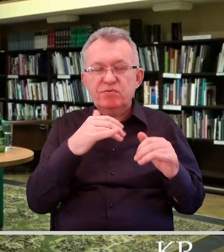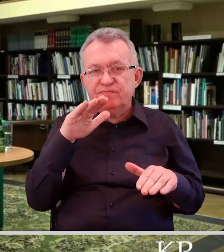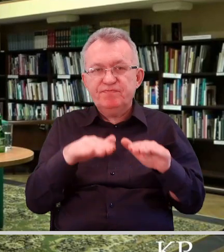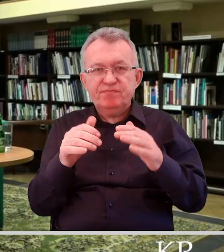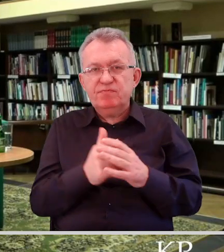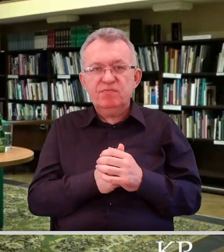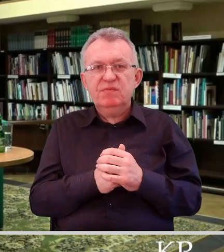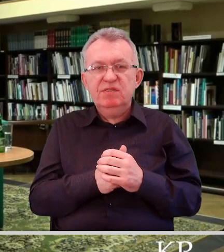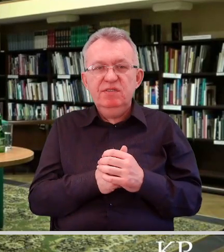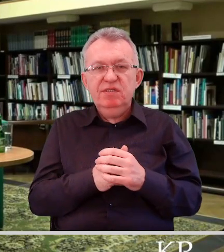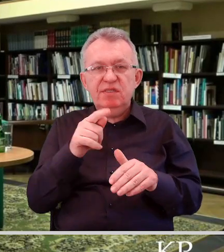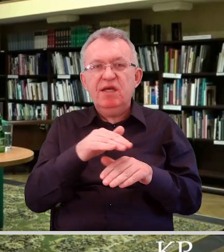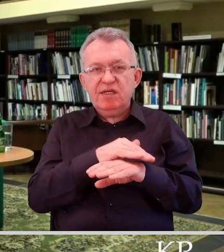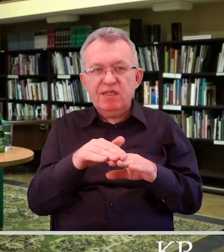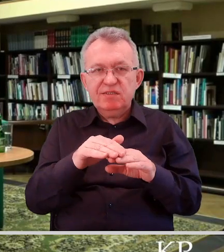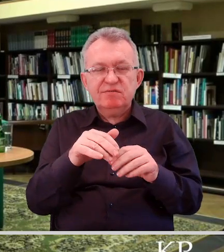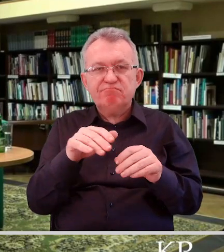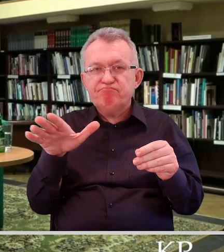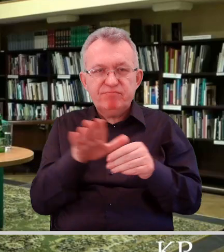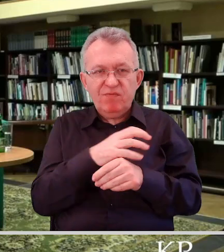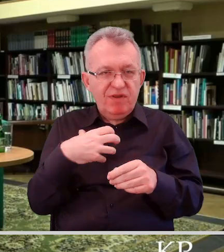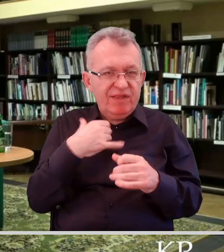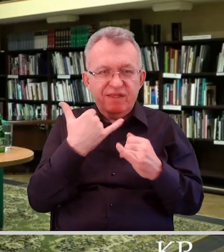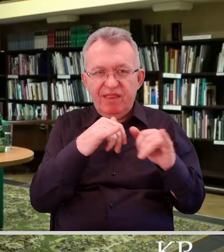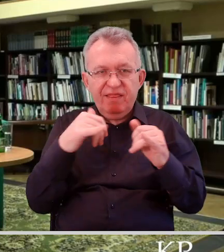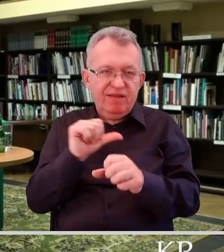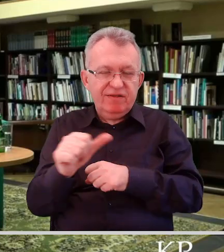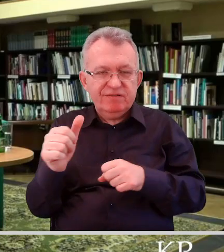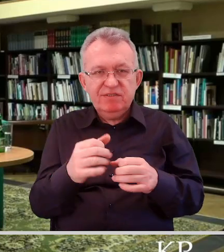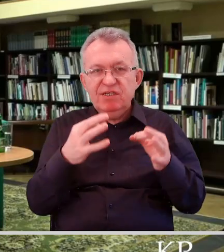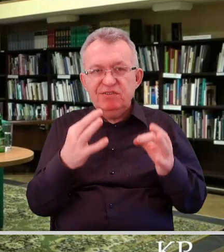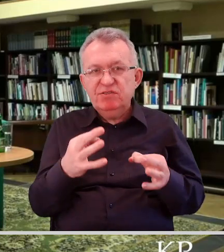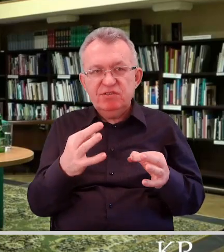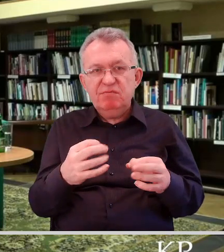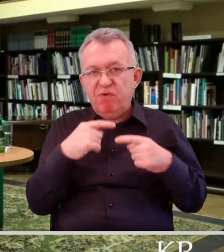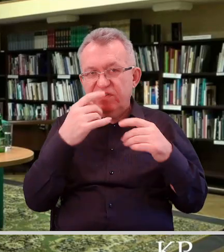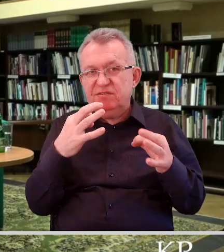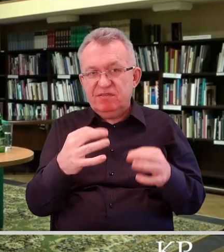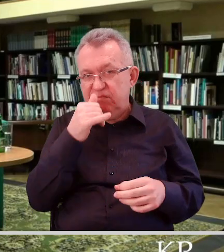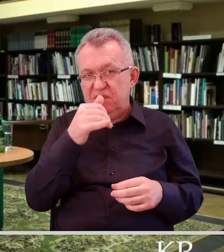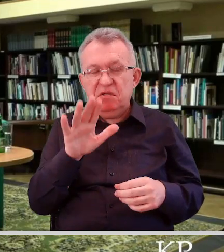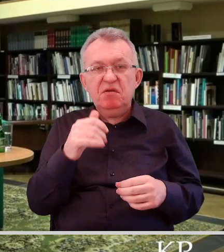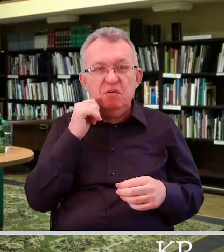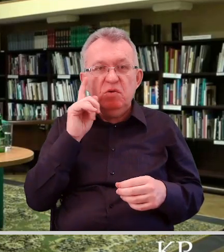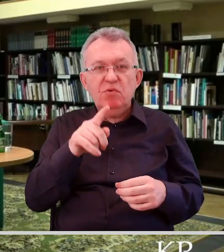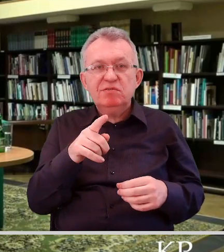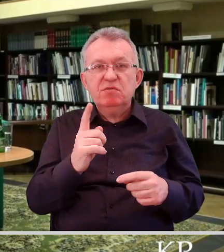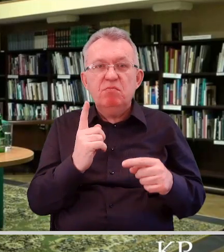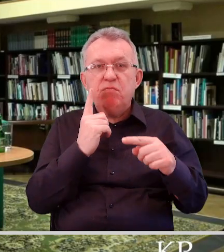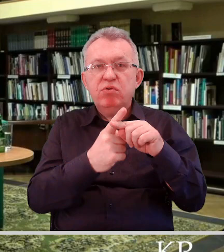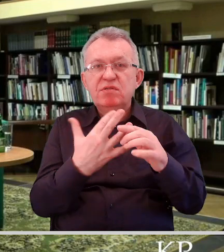epok. Więc ta granica dojrzałości w każdej epoce jest inna. Dziś nie odważyłabym się powiedzieć, ile to musi być